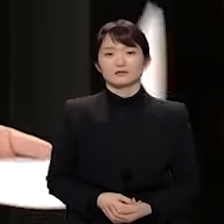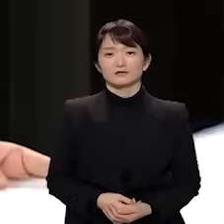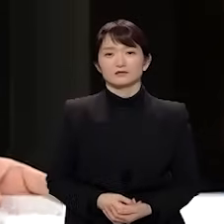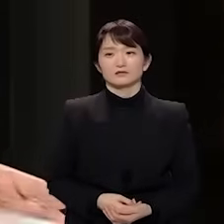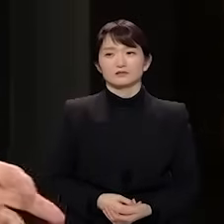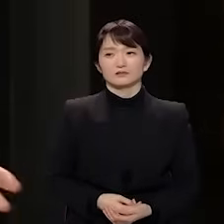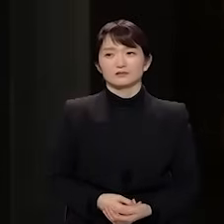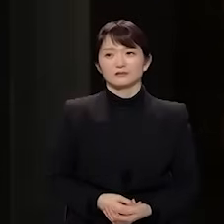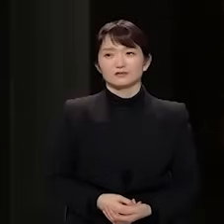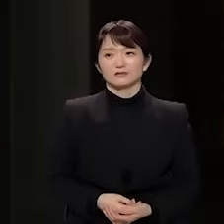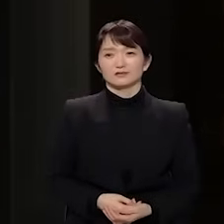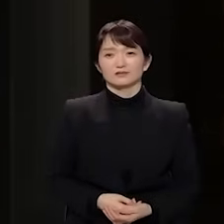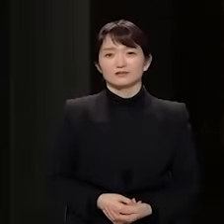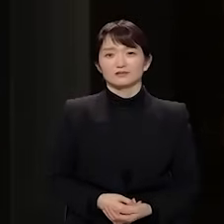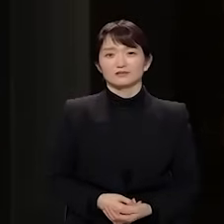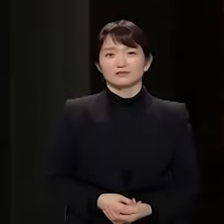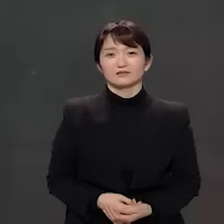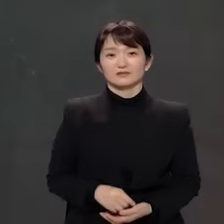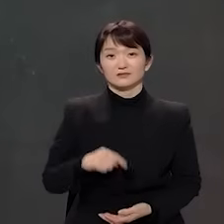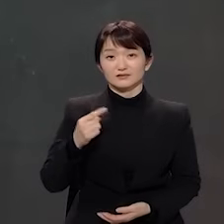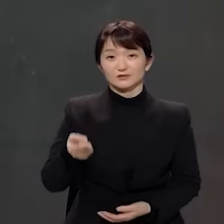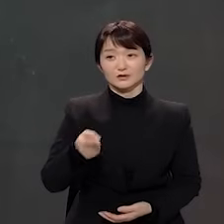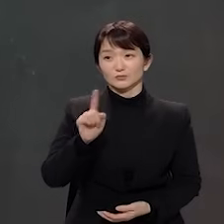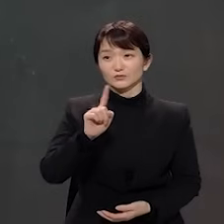죄송합니다 아 저도 흥분했어